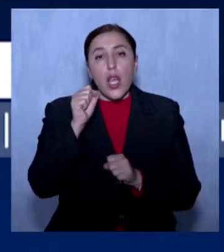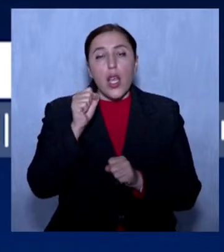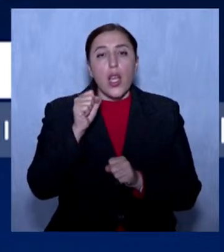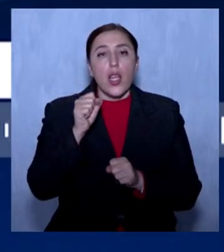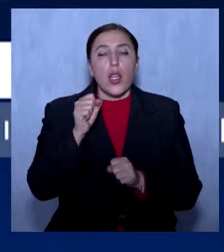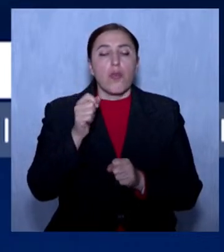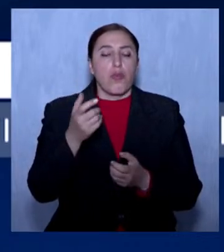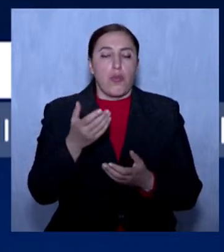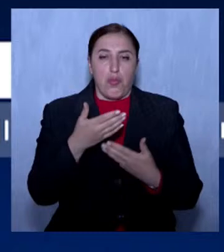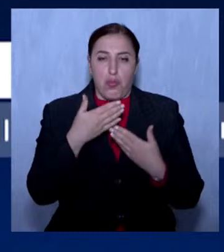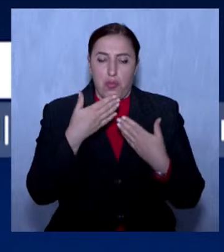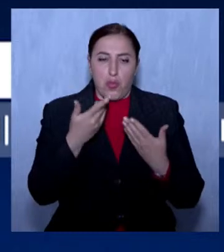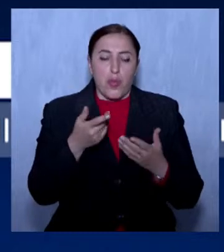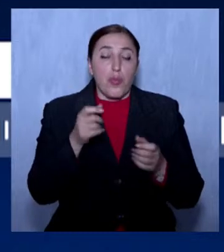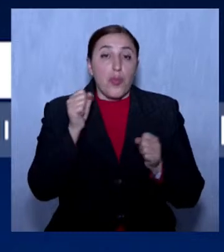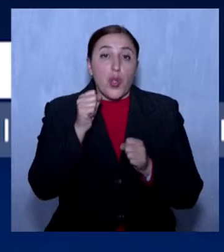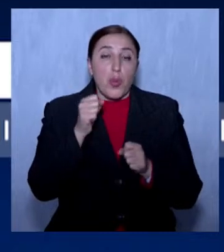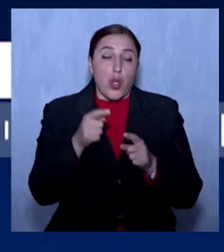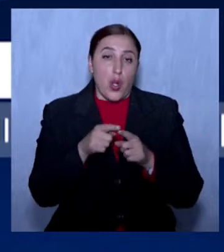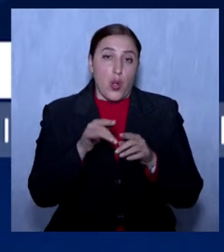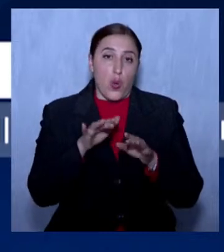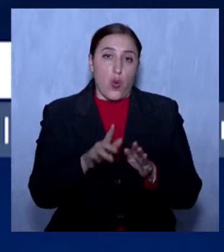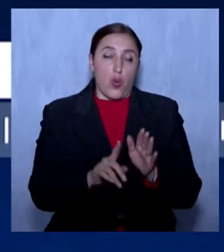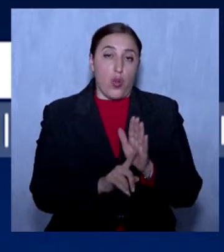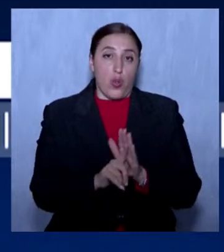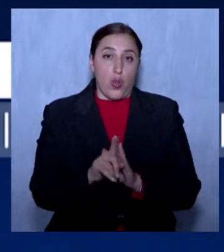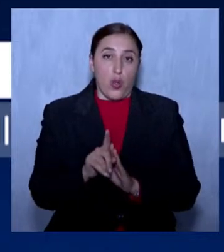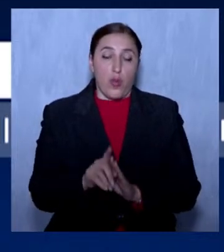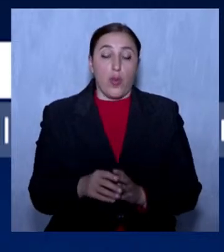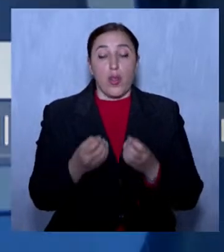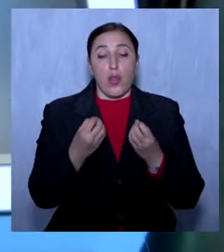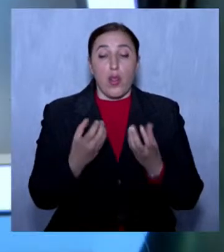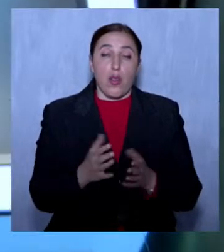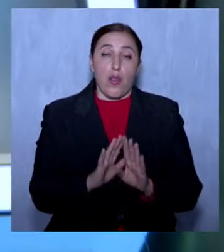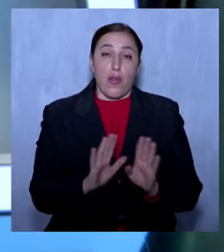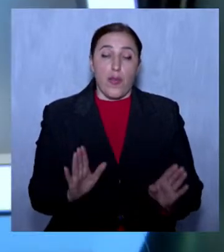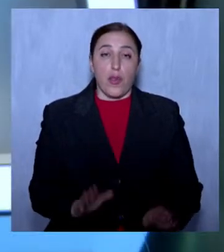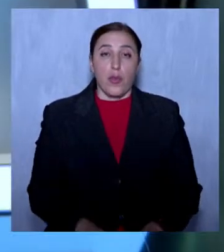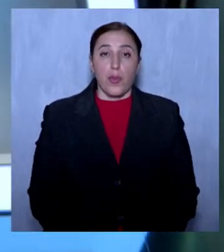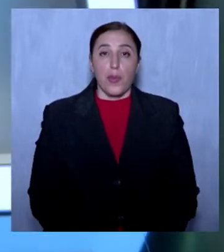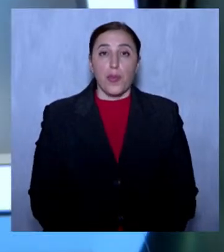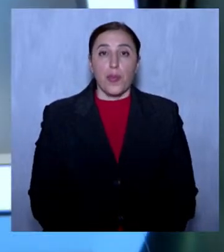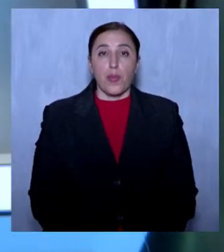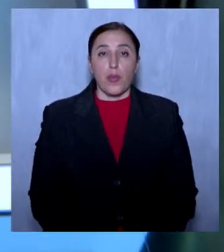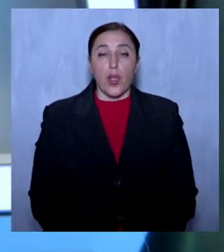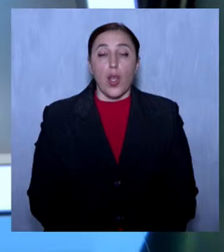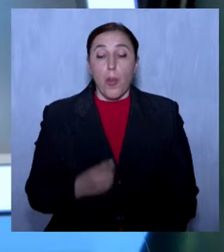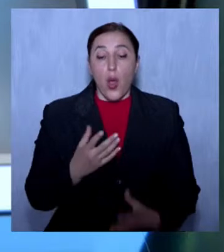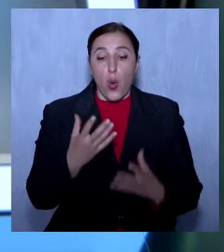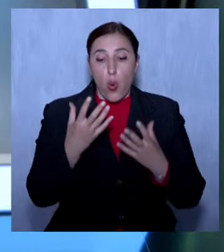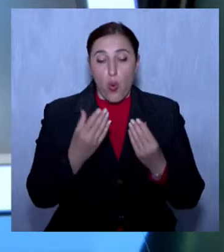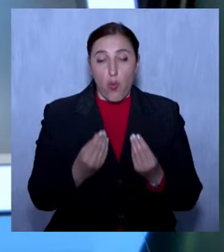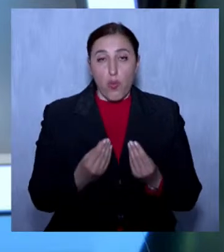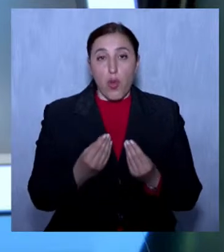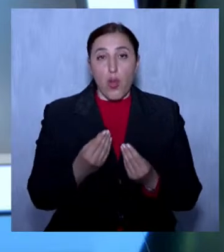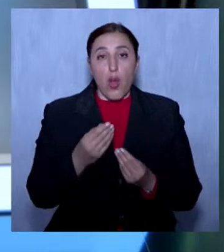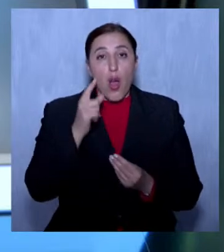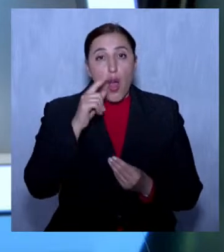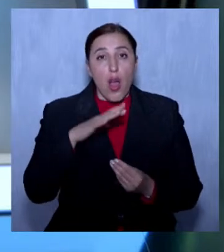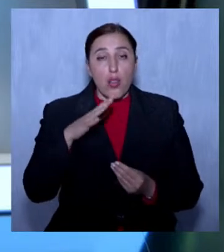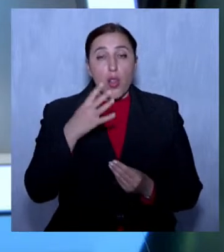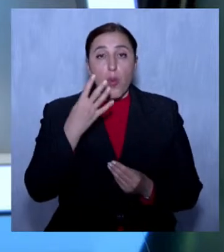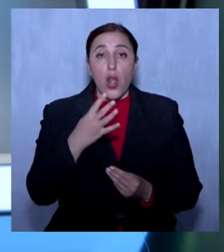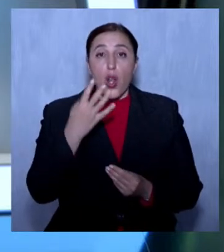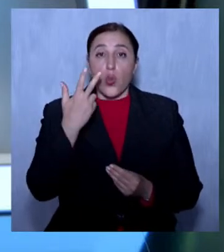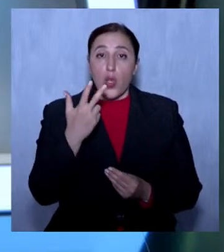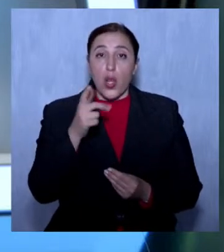ամենաանհիմն և հիմնազուրկ քրեական գործը։ Այս պահին այսքան։ Մեկօրյում Հայաստանում 43 մարդ